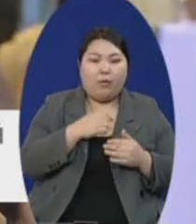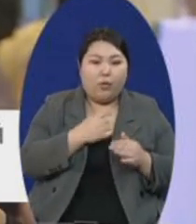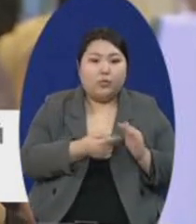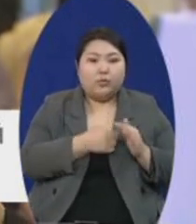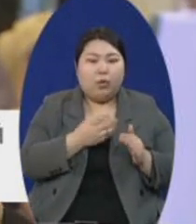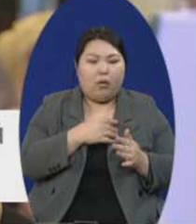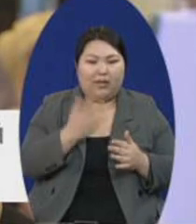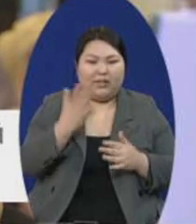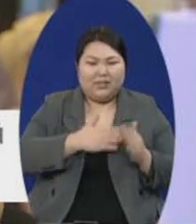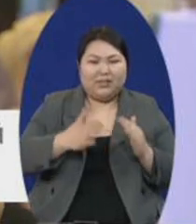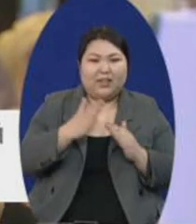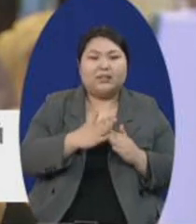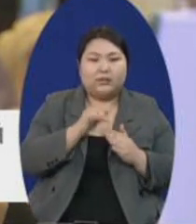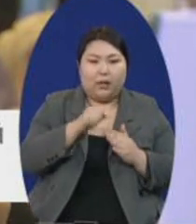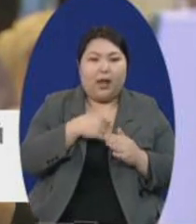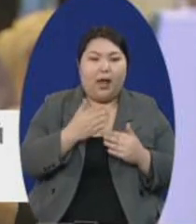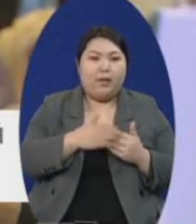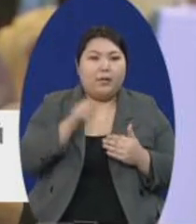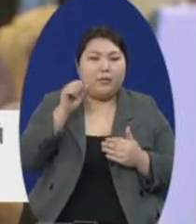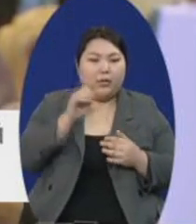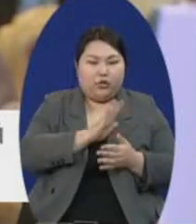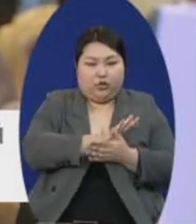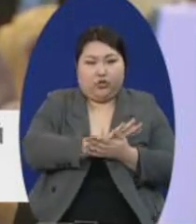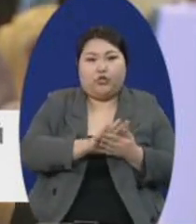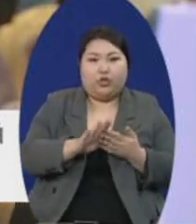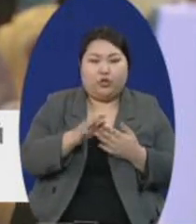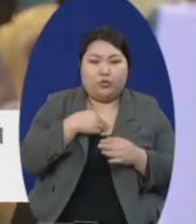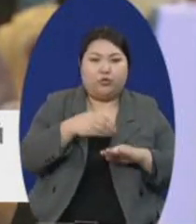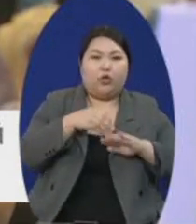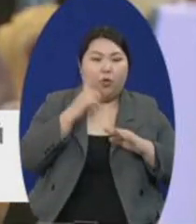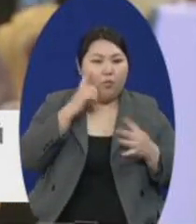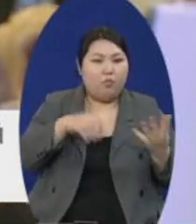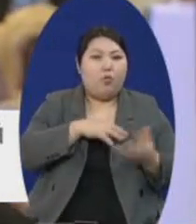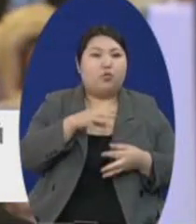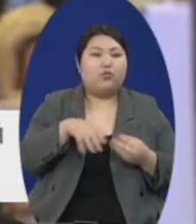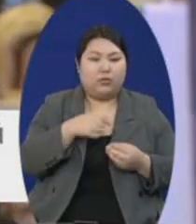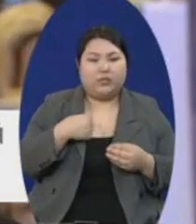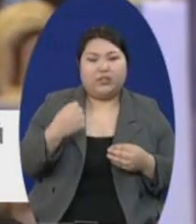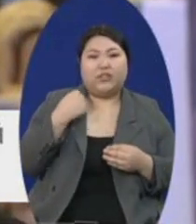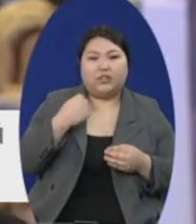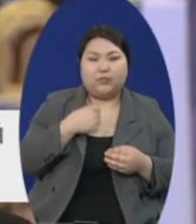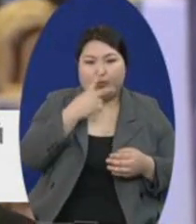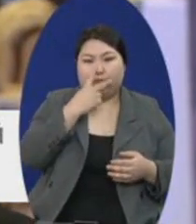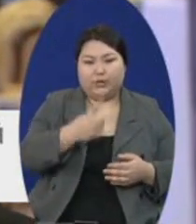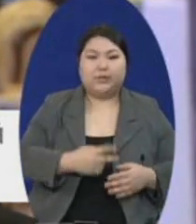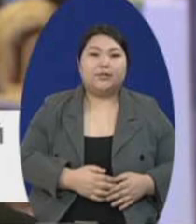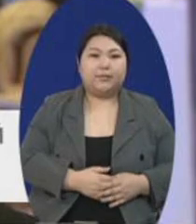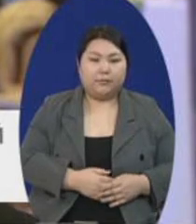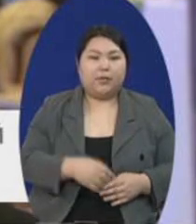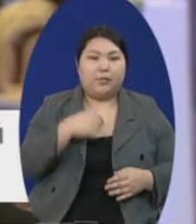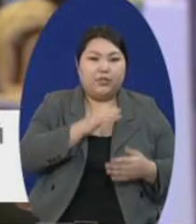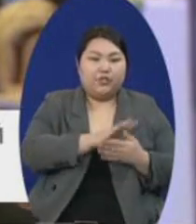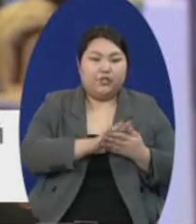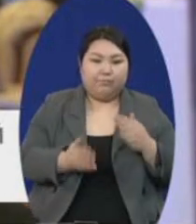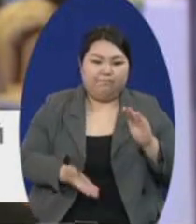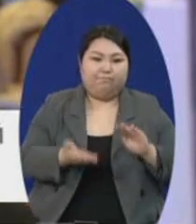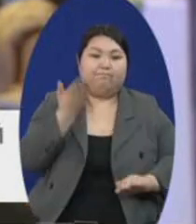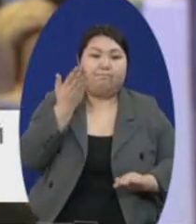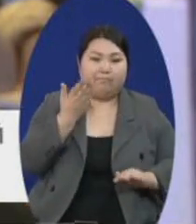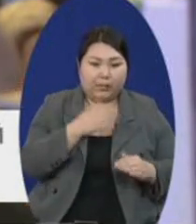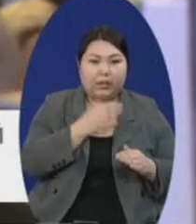тасгийн зохицоож халтаа тэмдэглэж цоошин тогтолцоог бүрдүүлж чадна гэж үздэг. Энд шин шатны